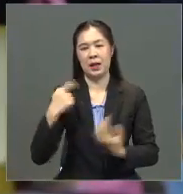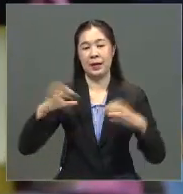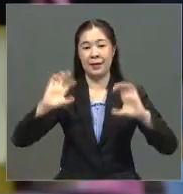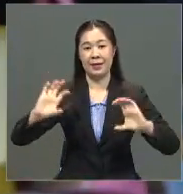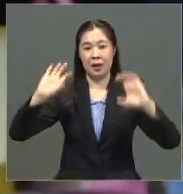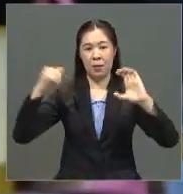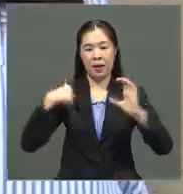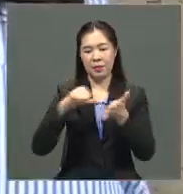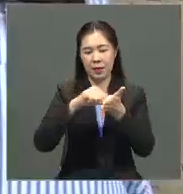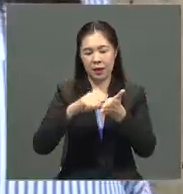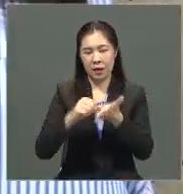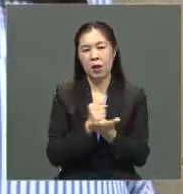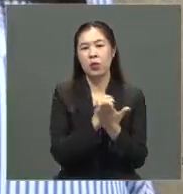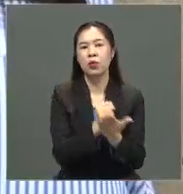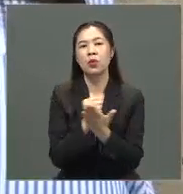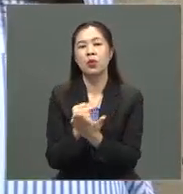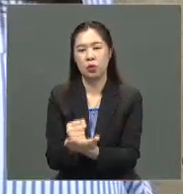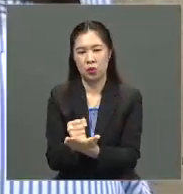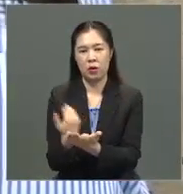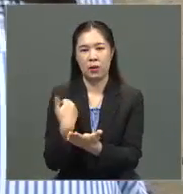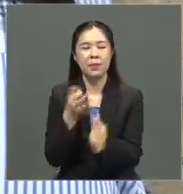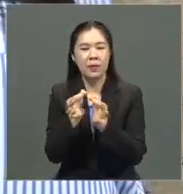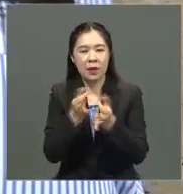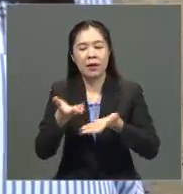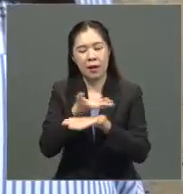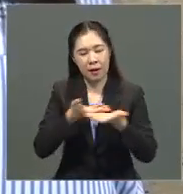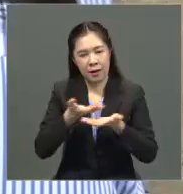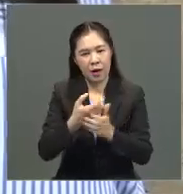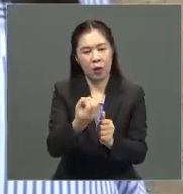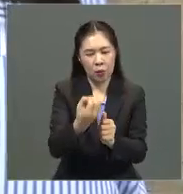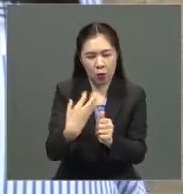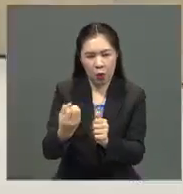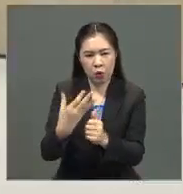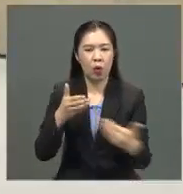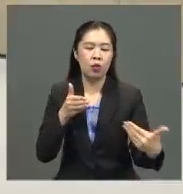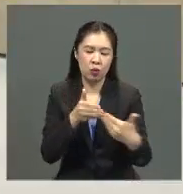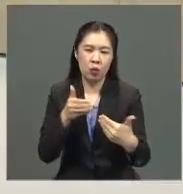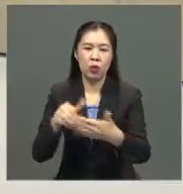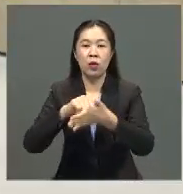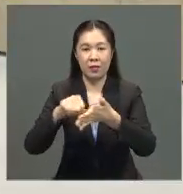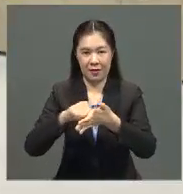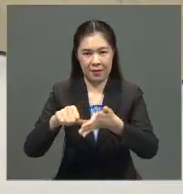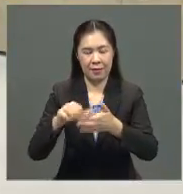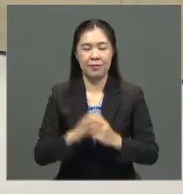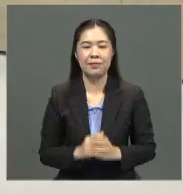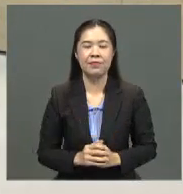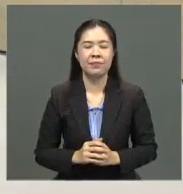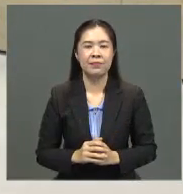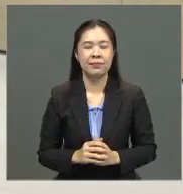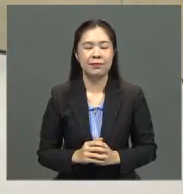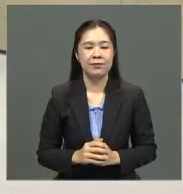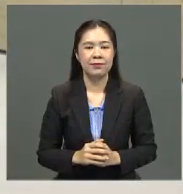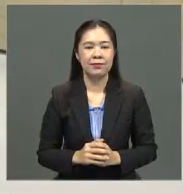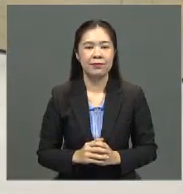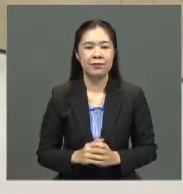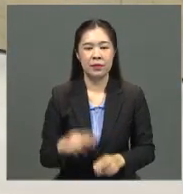ลดทอนกระแสต่างๆแล้วก็สามารถที่จะไปรับฟังแล้วก็จะเข้าไปฟังอย่างตรงจุดได้มากที่สุดกับทางด้านของ